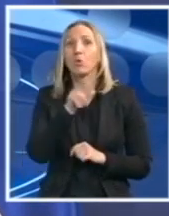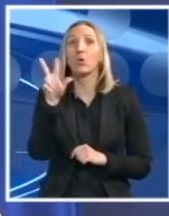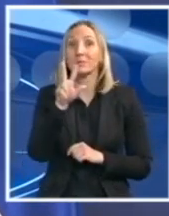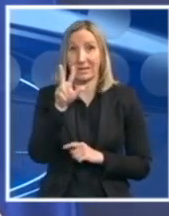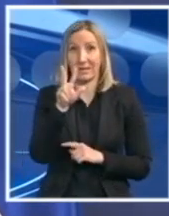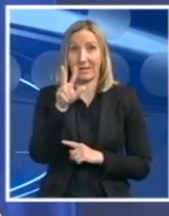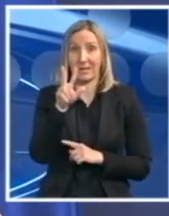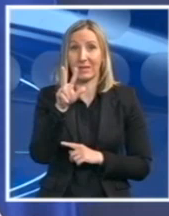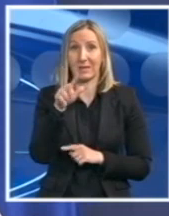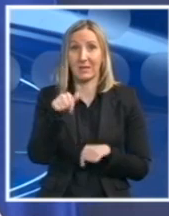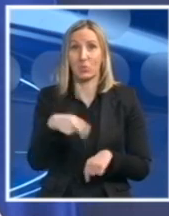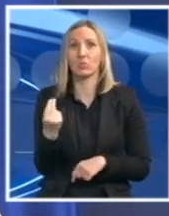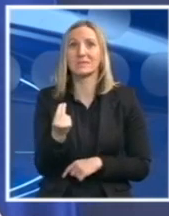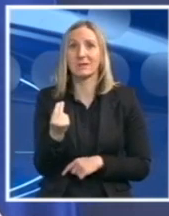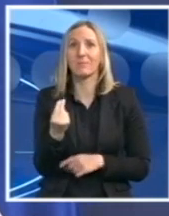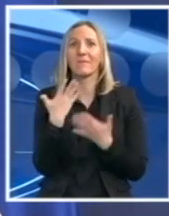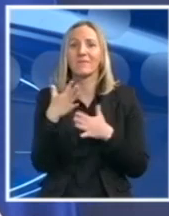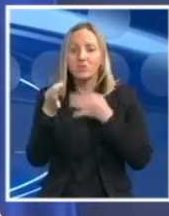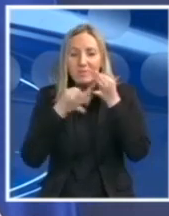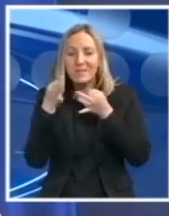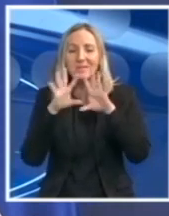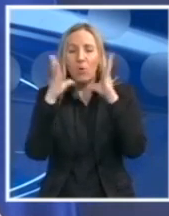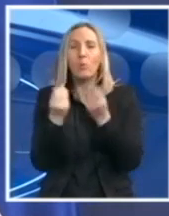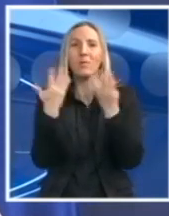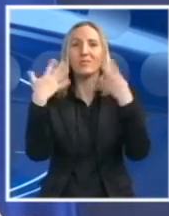u Republici Srbiji testirano je ukupno